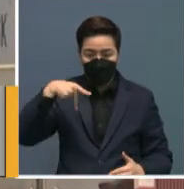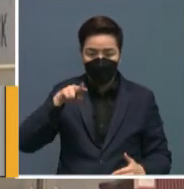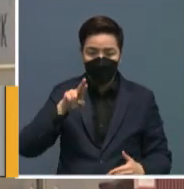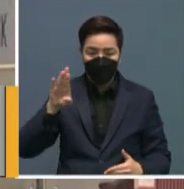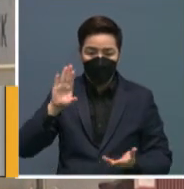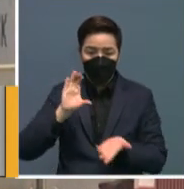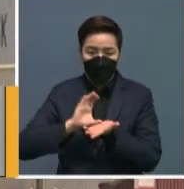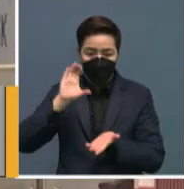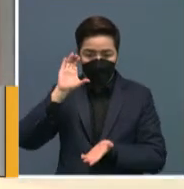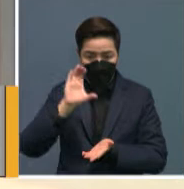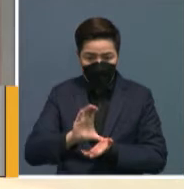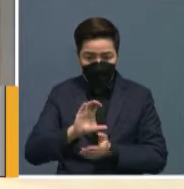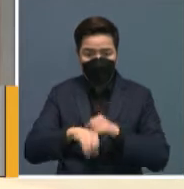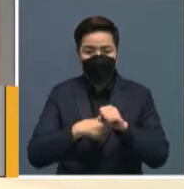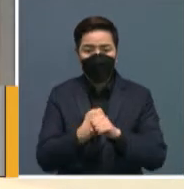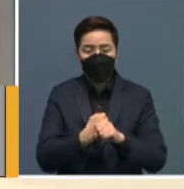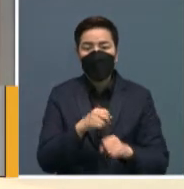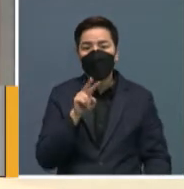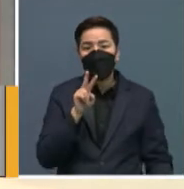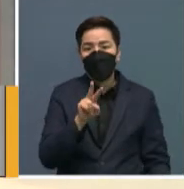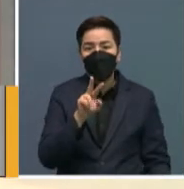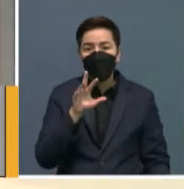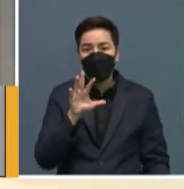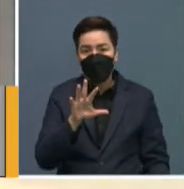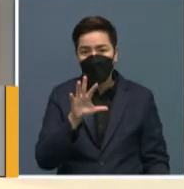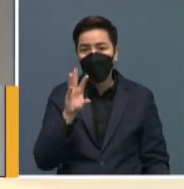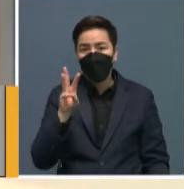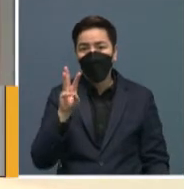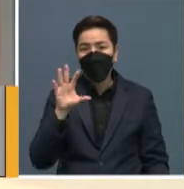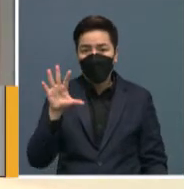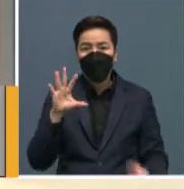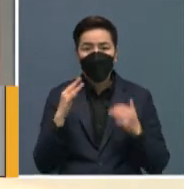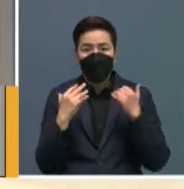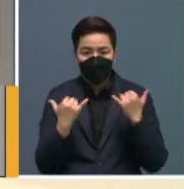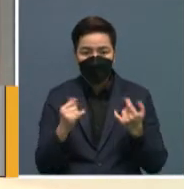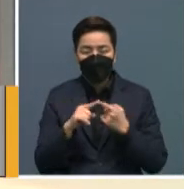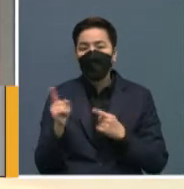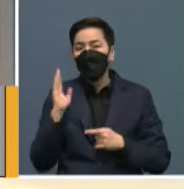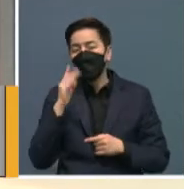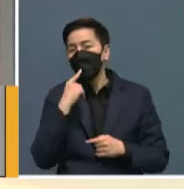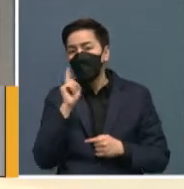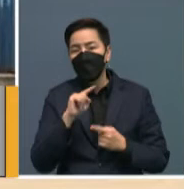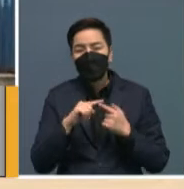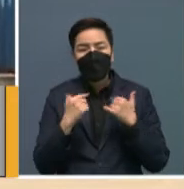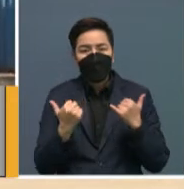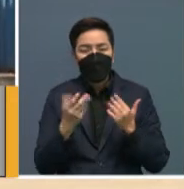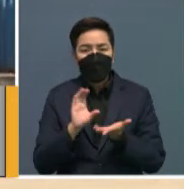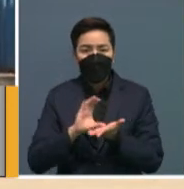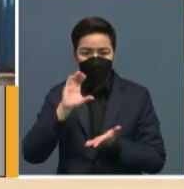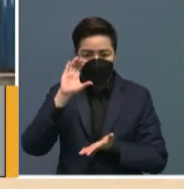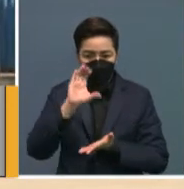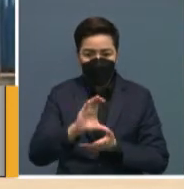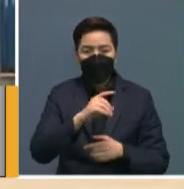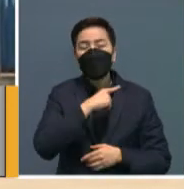ราชบัญญัติงบประมาณรายจ่ายประจำปีงบประมาณพ.ศ 2565น่ะค่ะคุณสถิตย์พงษ์บอกว่ามีการตั้งงบประมาณ